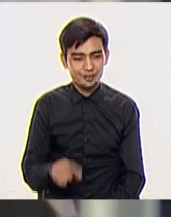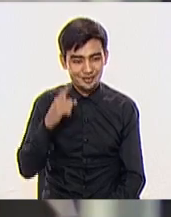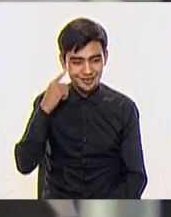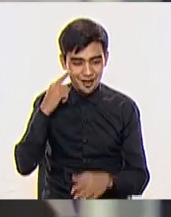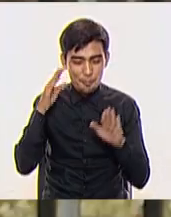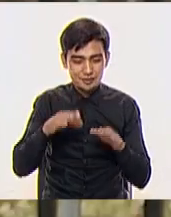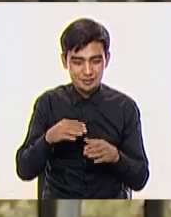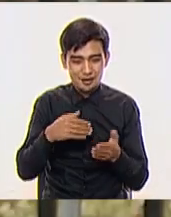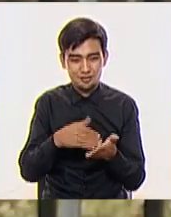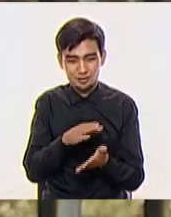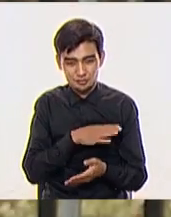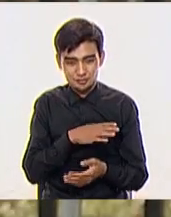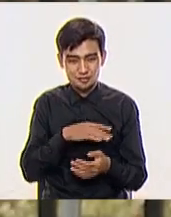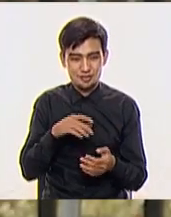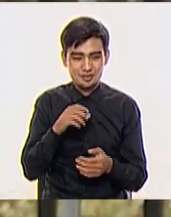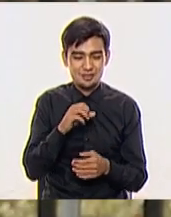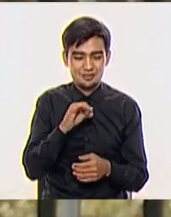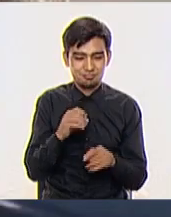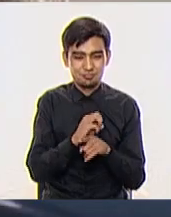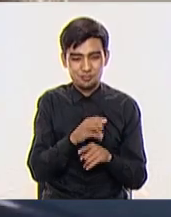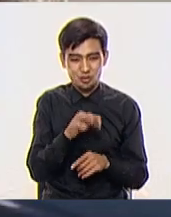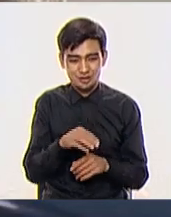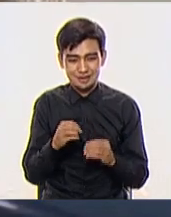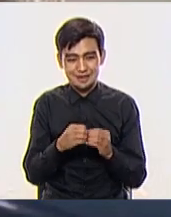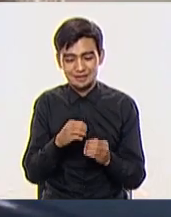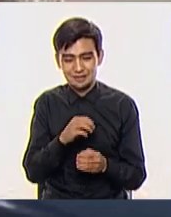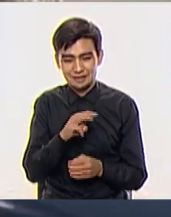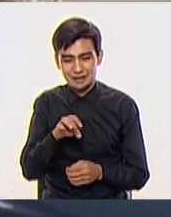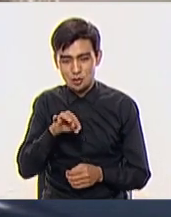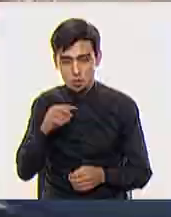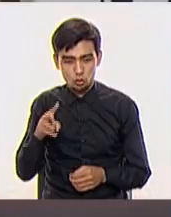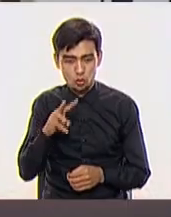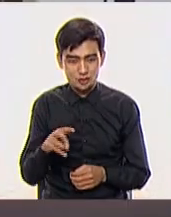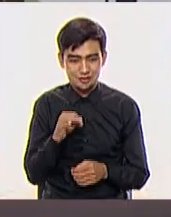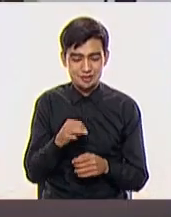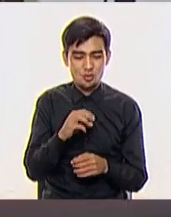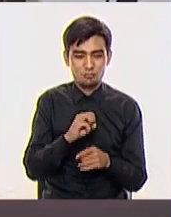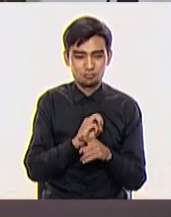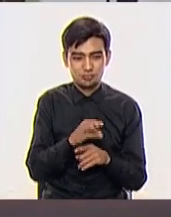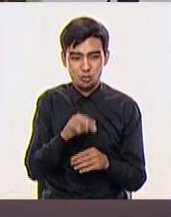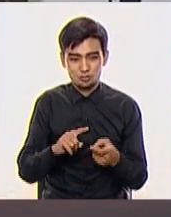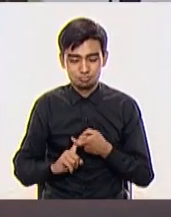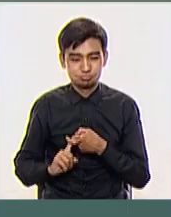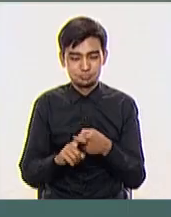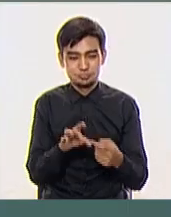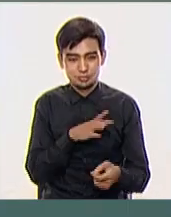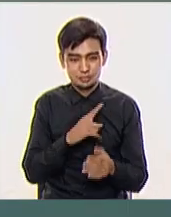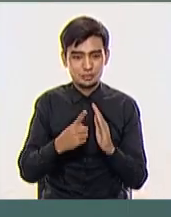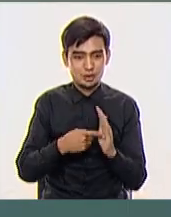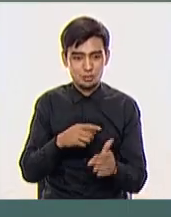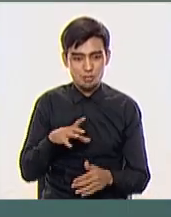Китай отказались платить репарации за коронавирус. 10 триллионов долларов за распространение COVID потребовал в качестве